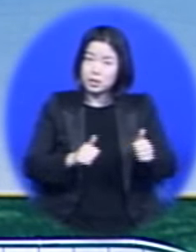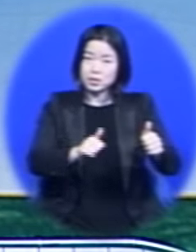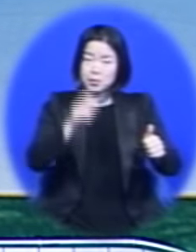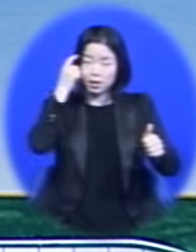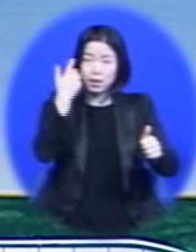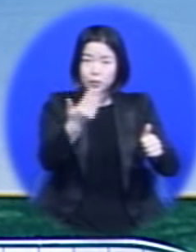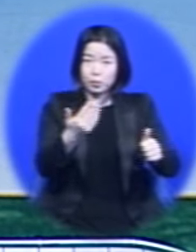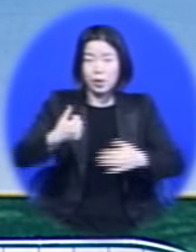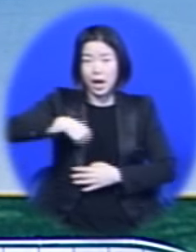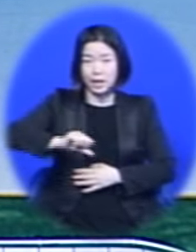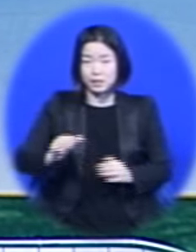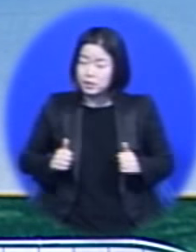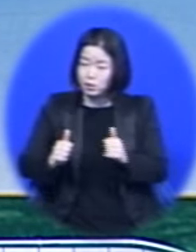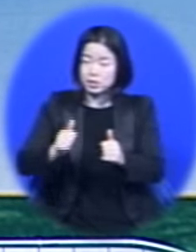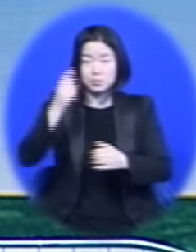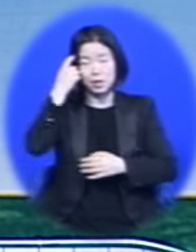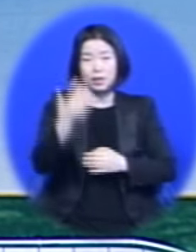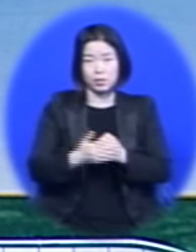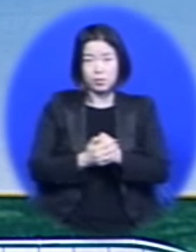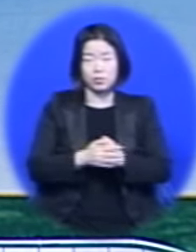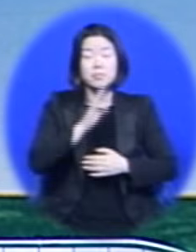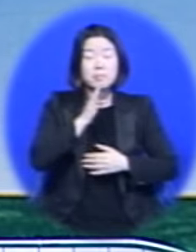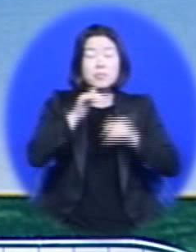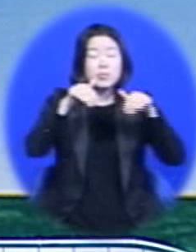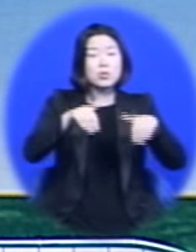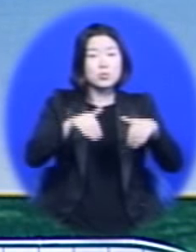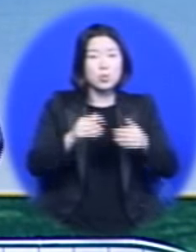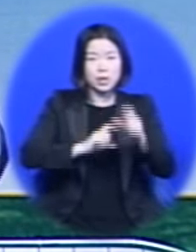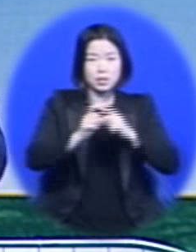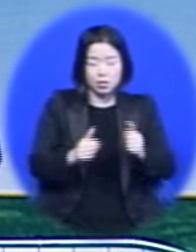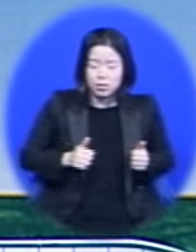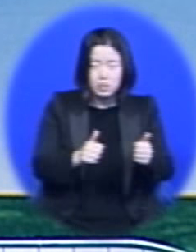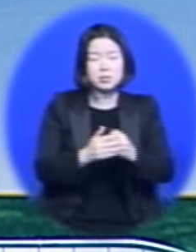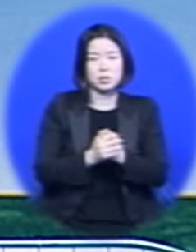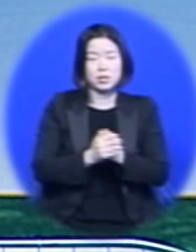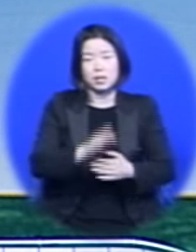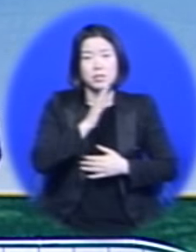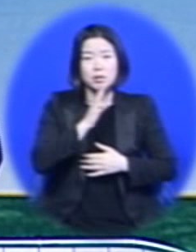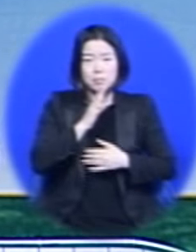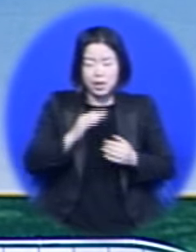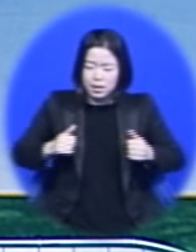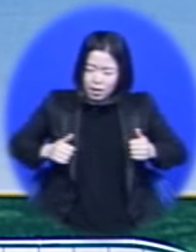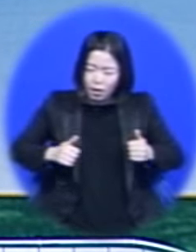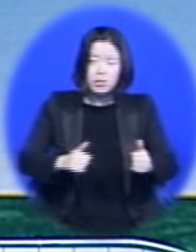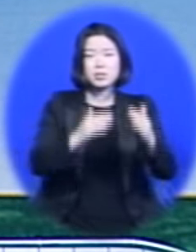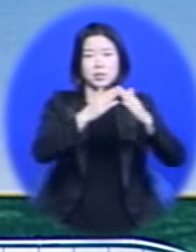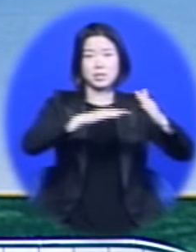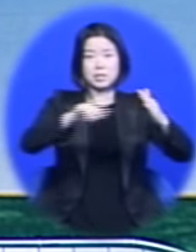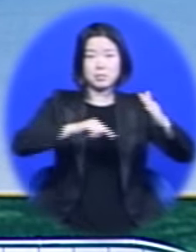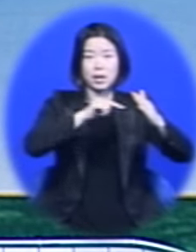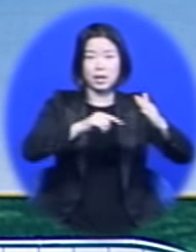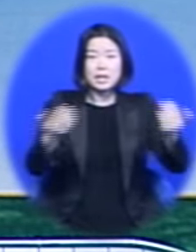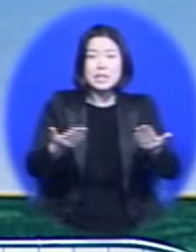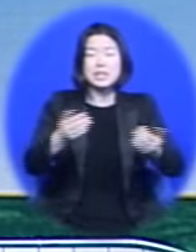아들이 열심히 하겠어요? 종이 열심히 하죠. 종은 정말 열심히 집안일을 합니다.